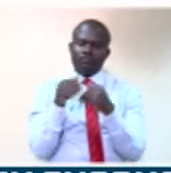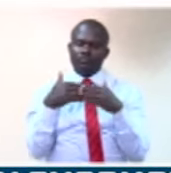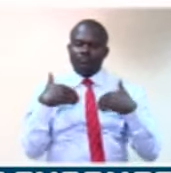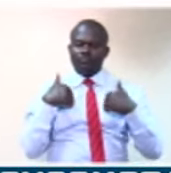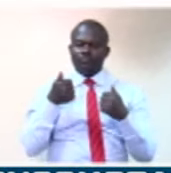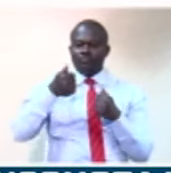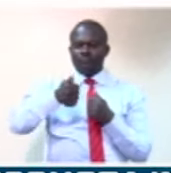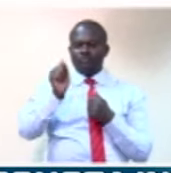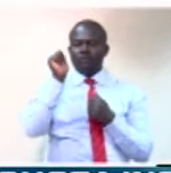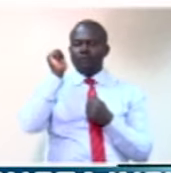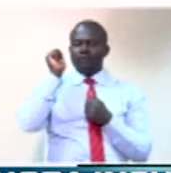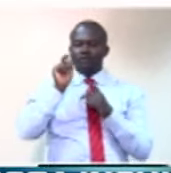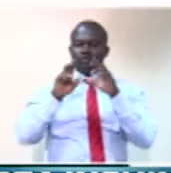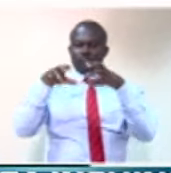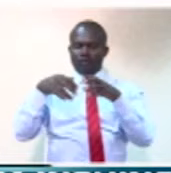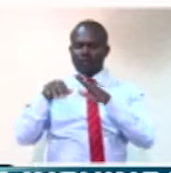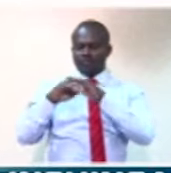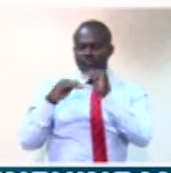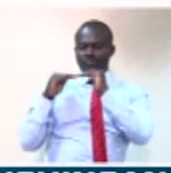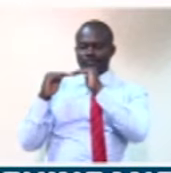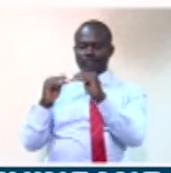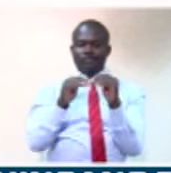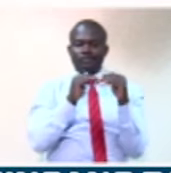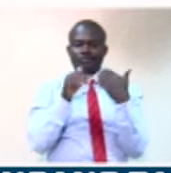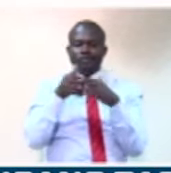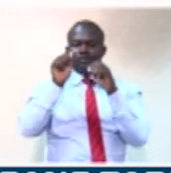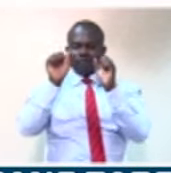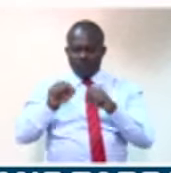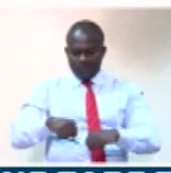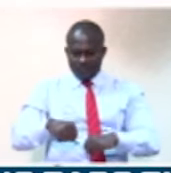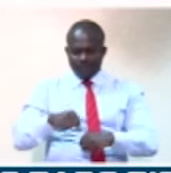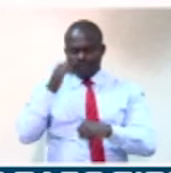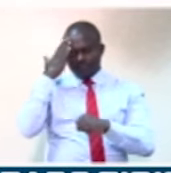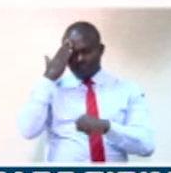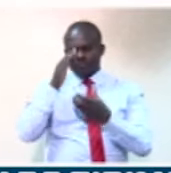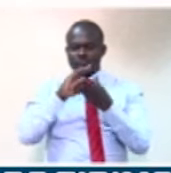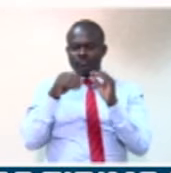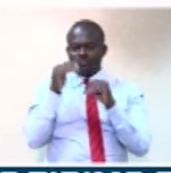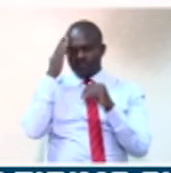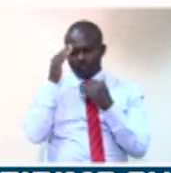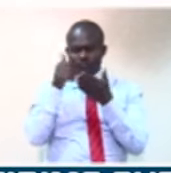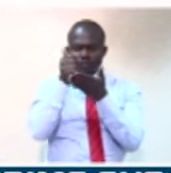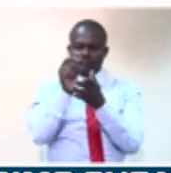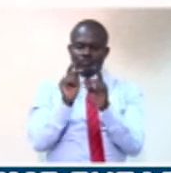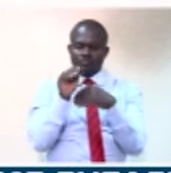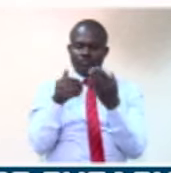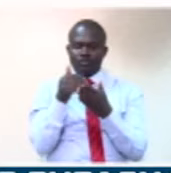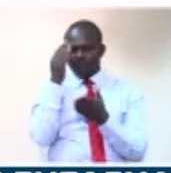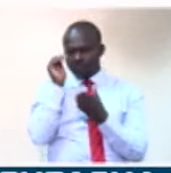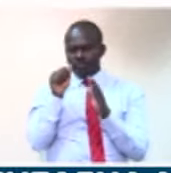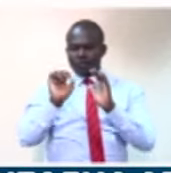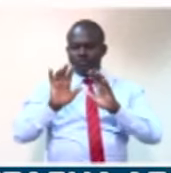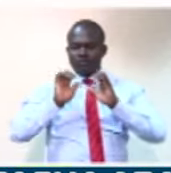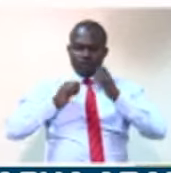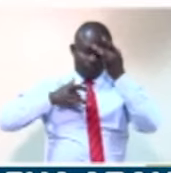kuri the community level babasha kuba kumenya inkuru, gufasha abaturage kugira ngo babashe kwirinda